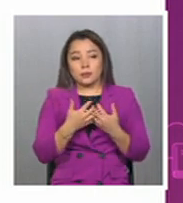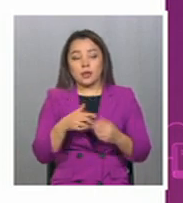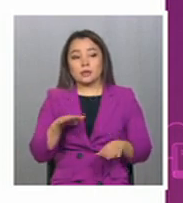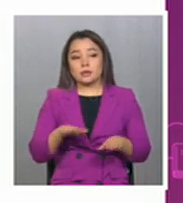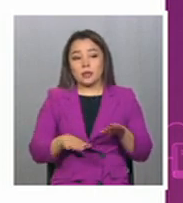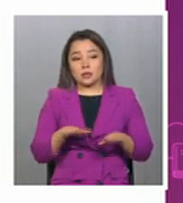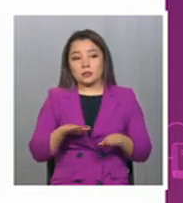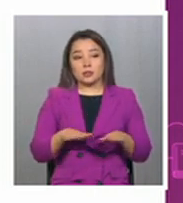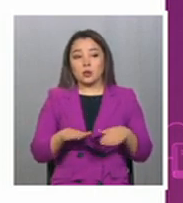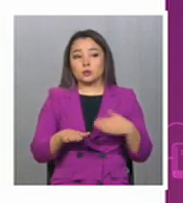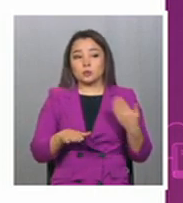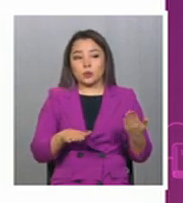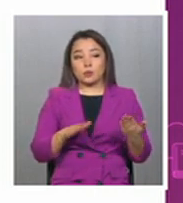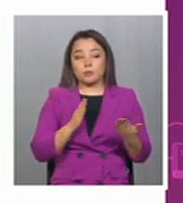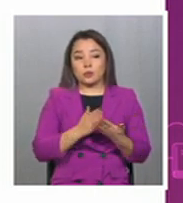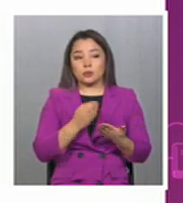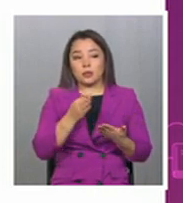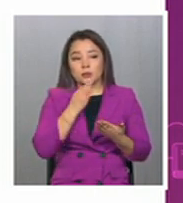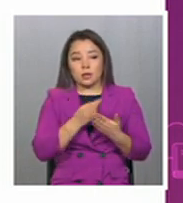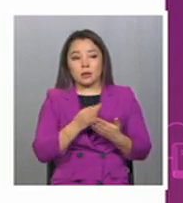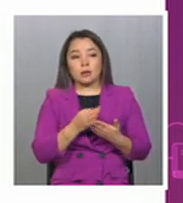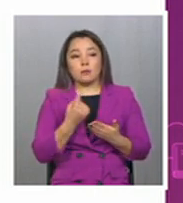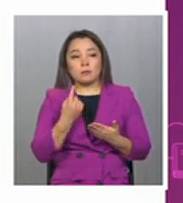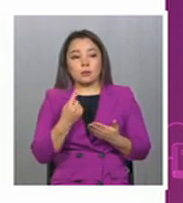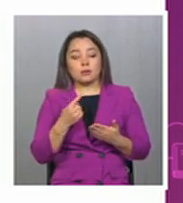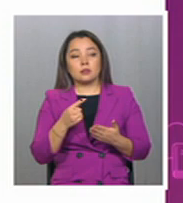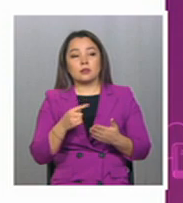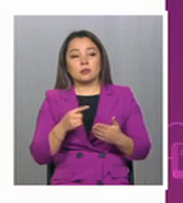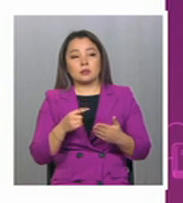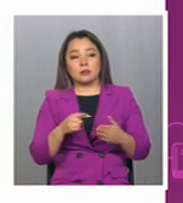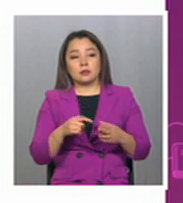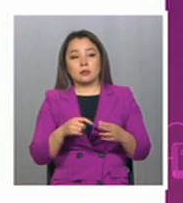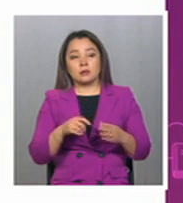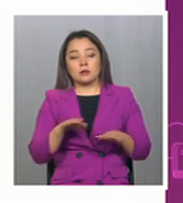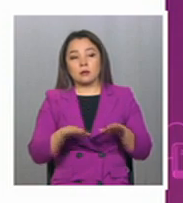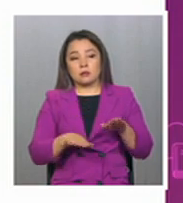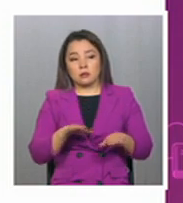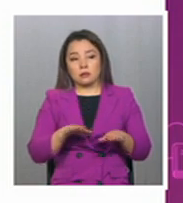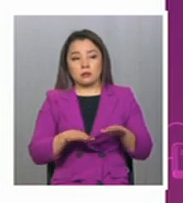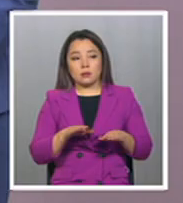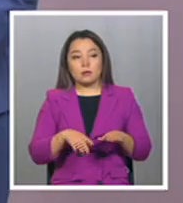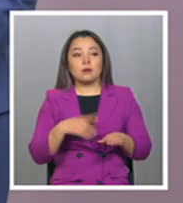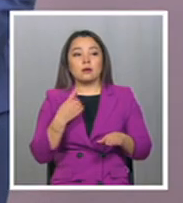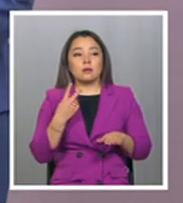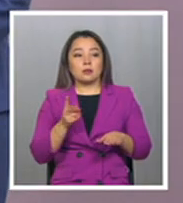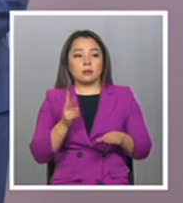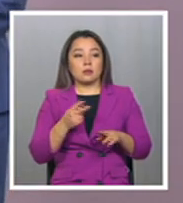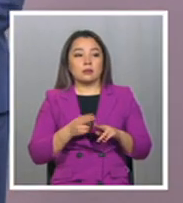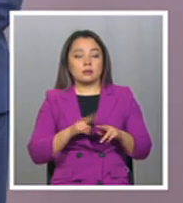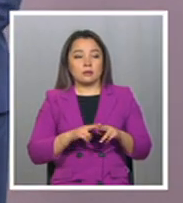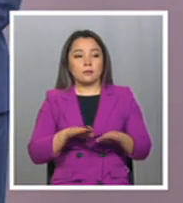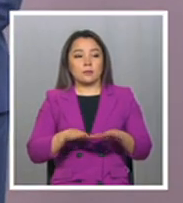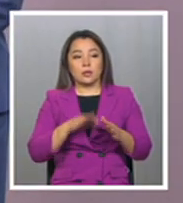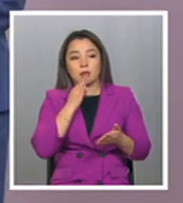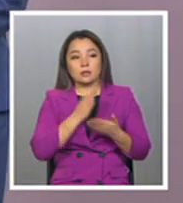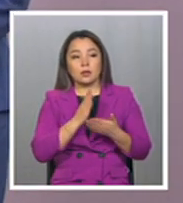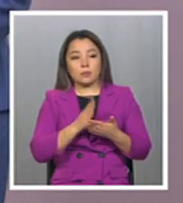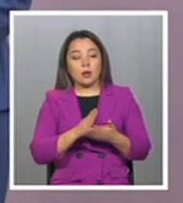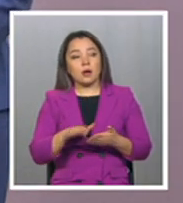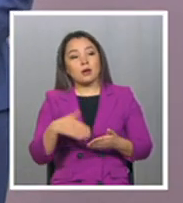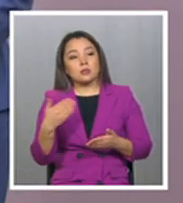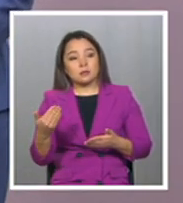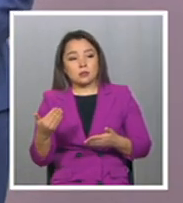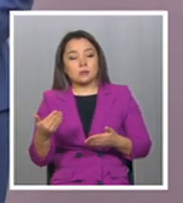Таразының сол жақ табағында бір гантель және 2 килограммды кіртасы бар. Таразының оң жақ